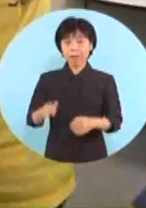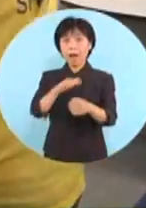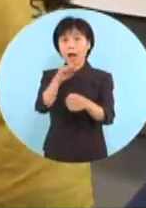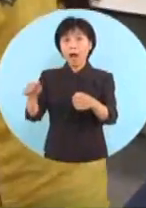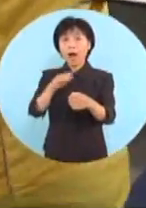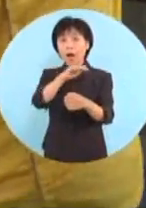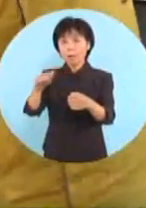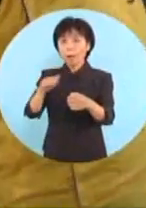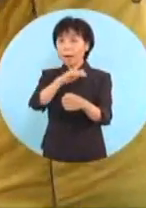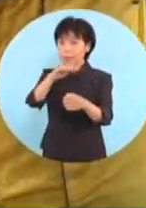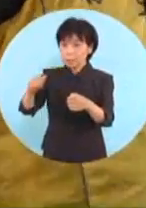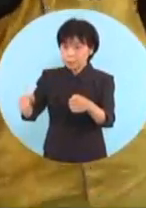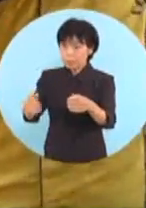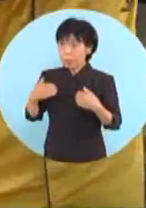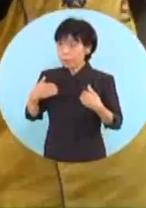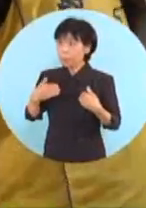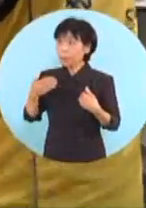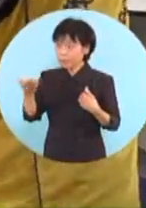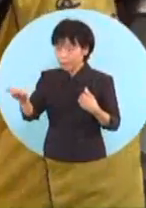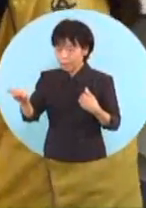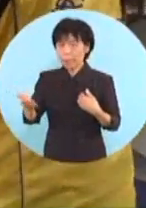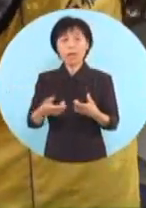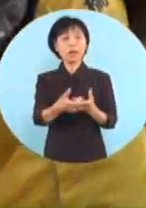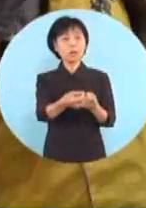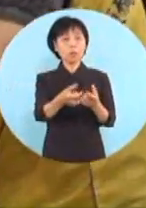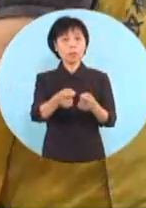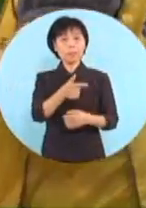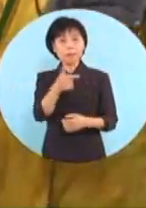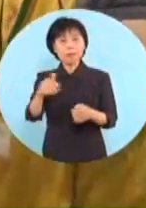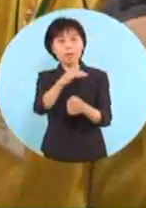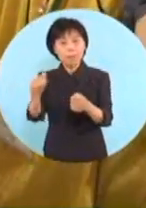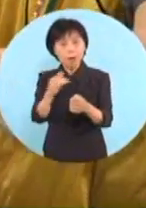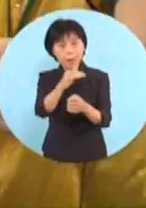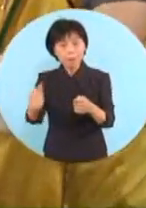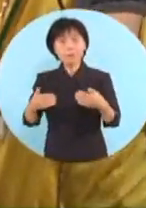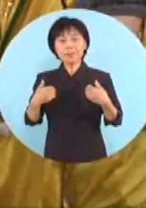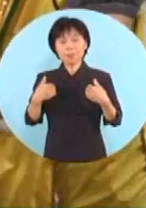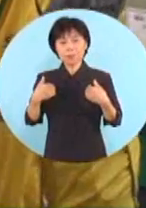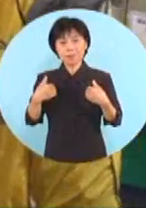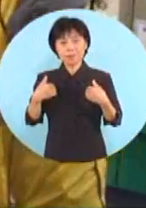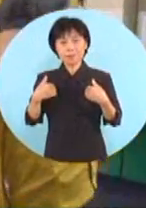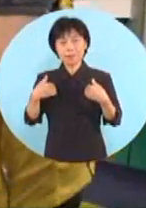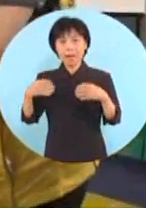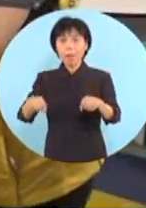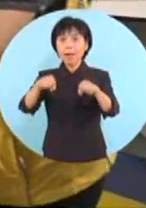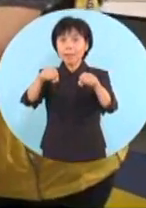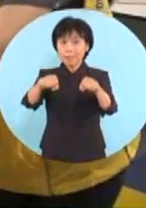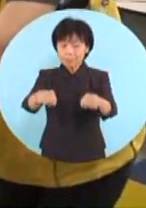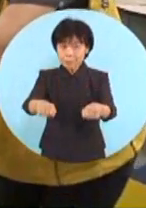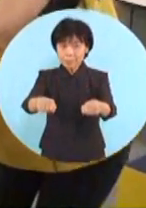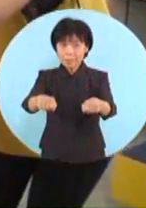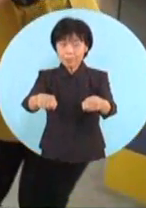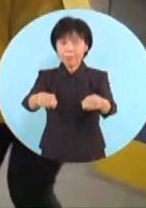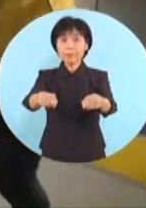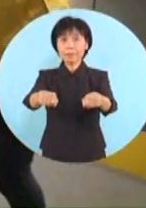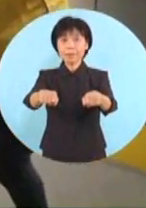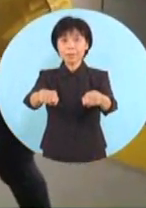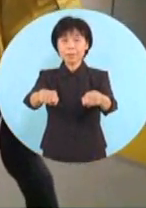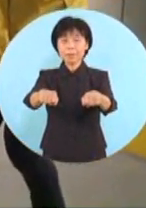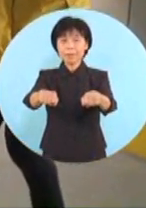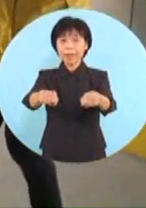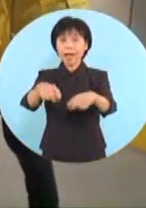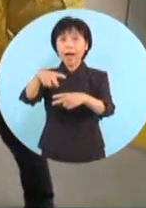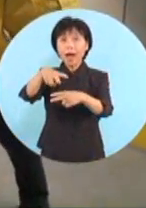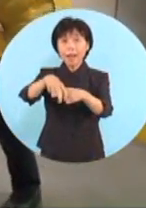回すんですか？ はい、かなりたくさん回さないといけないです、はい、ではこちら渡しますので、しっかり持ってください。 は